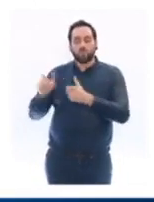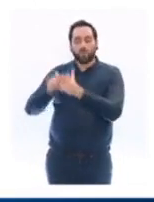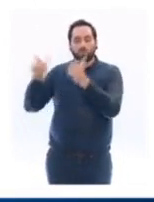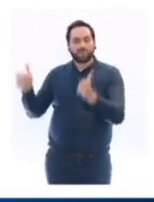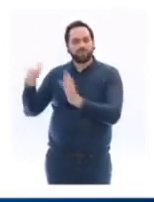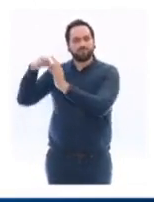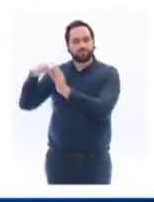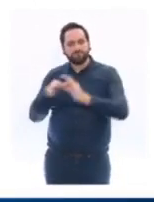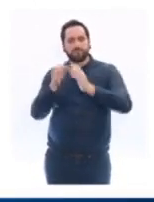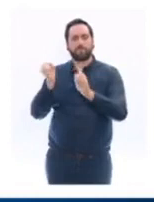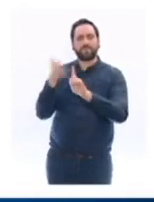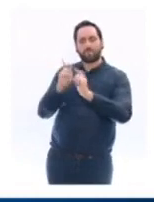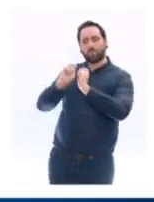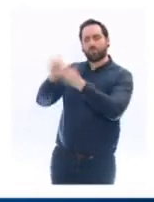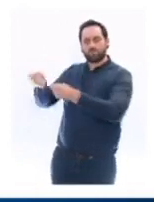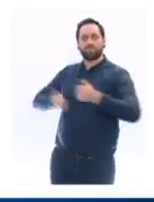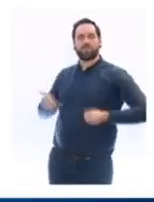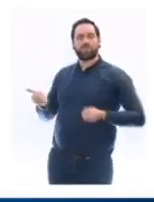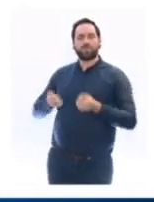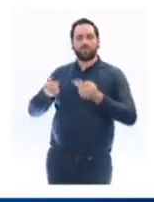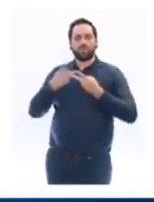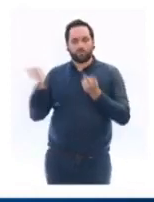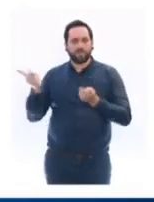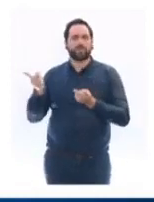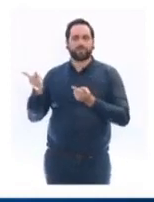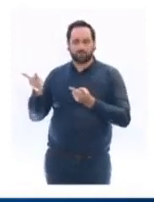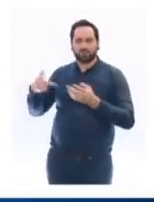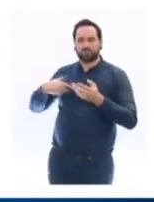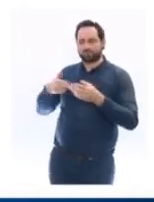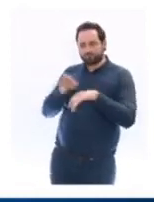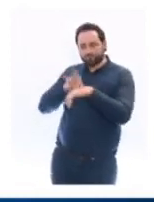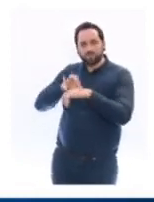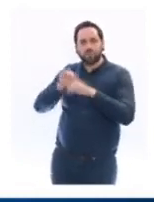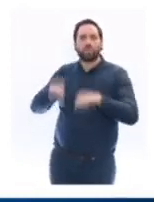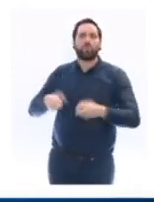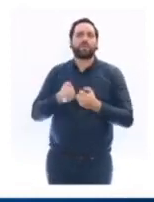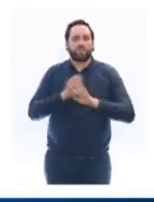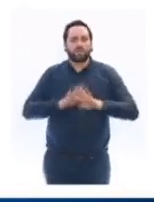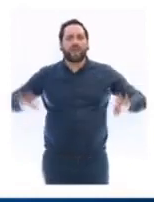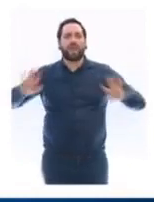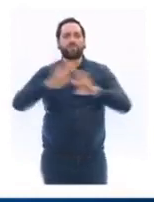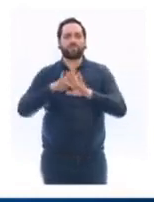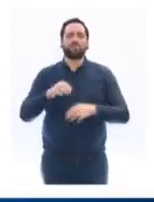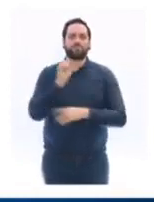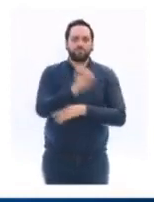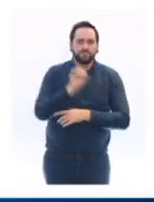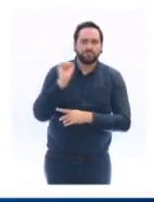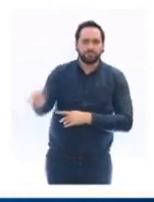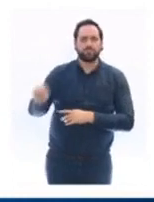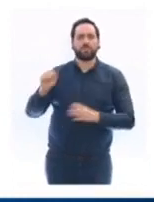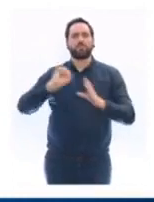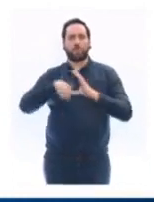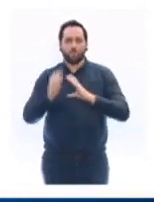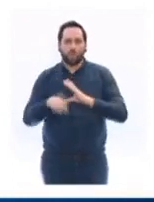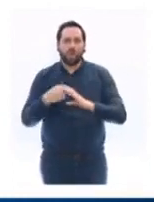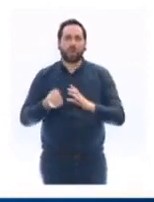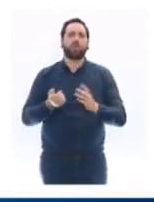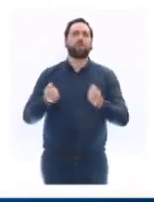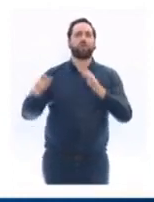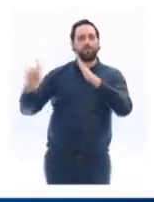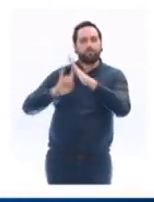de service public, la CAF, l'assurance maladie, Pôle emploi, les maisons départementales pour les personnes handicapées,